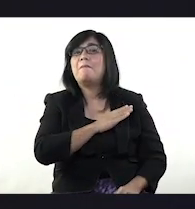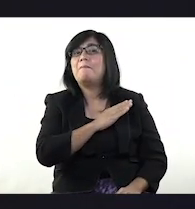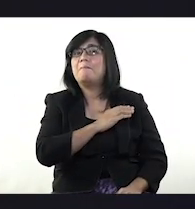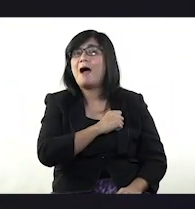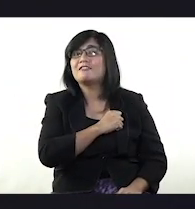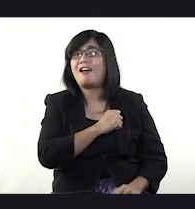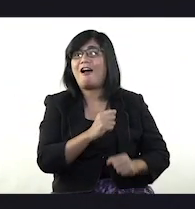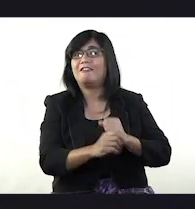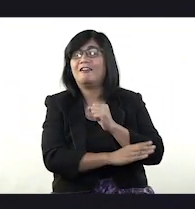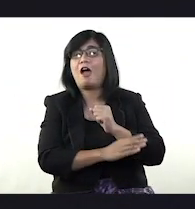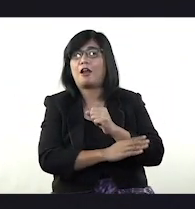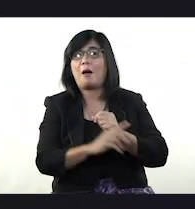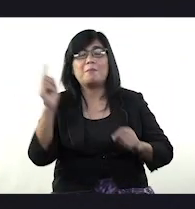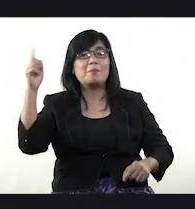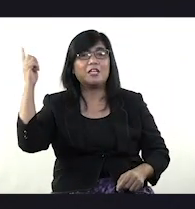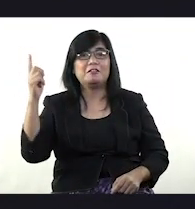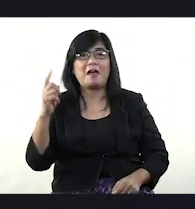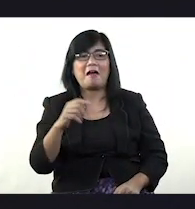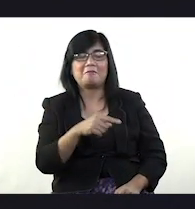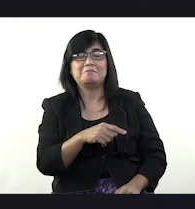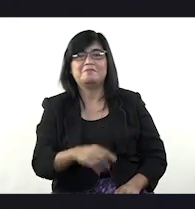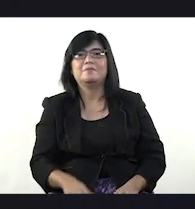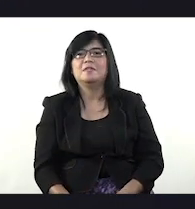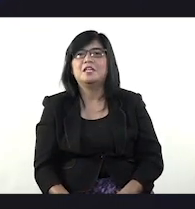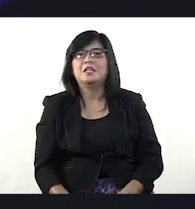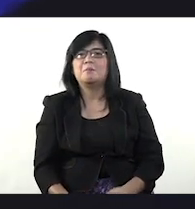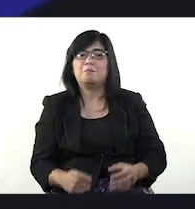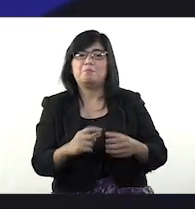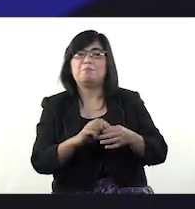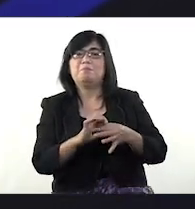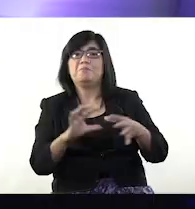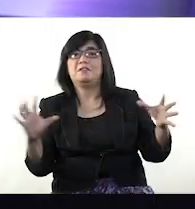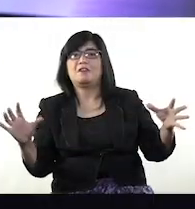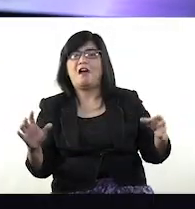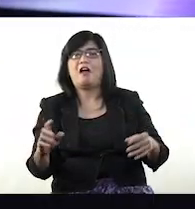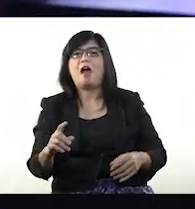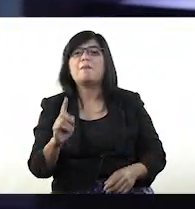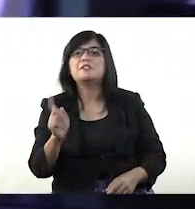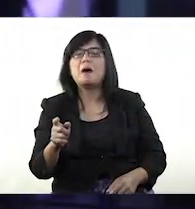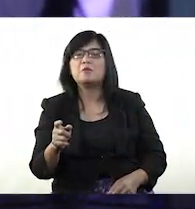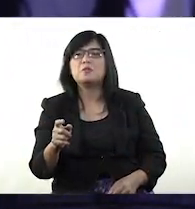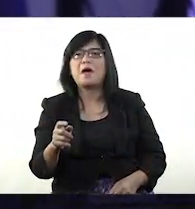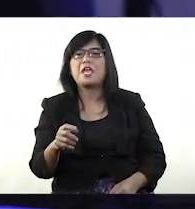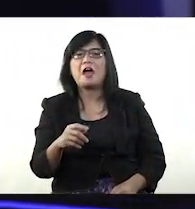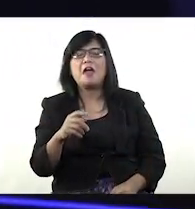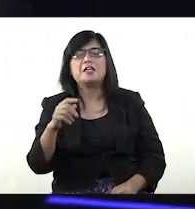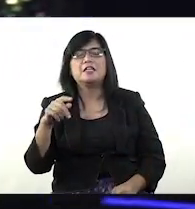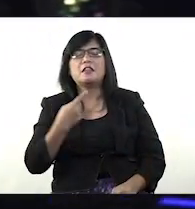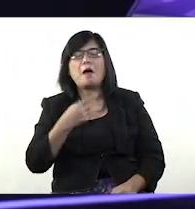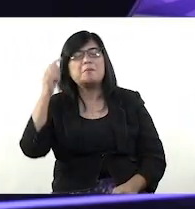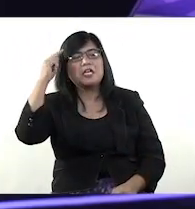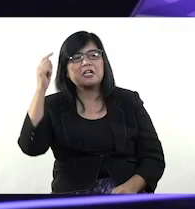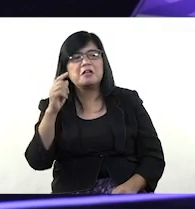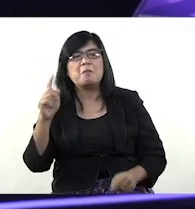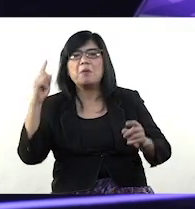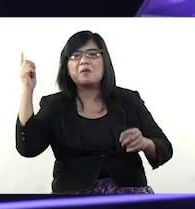di sekitar pikir pemerintah thogut hahaha pemerintah itu gak bener pemerintah itu begitu pemerintah ini